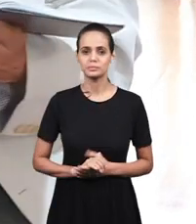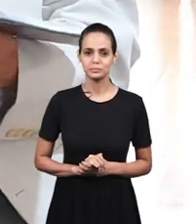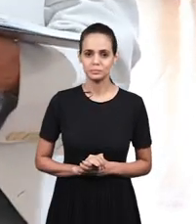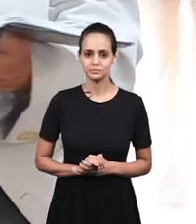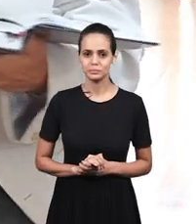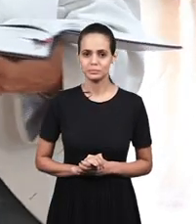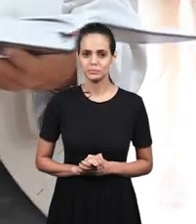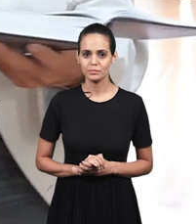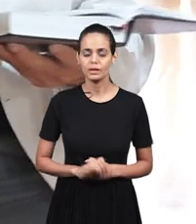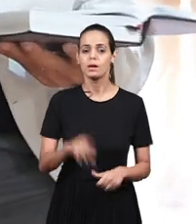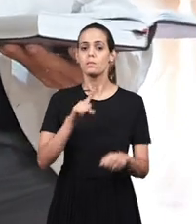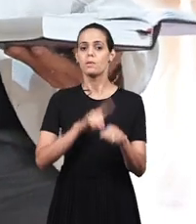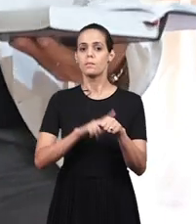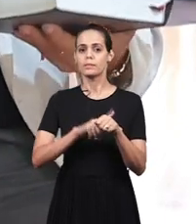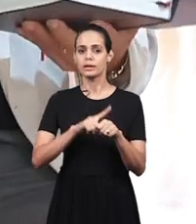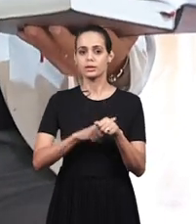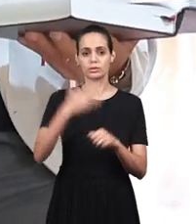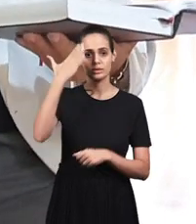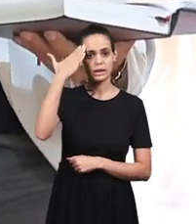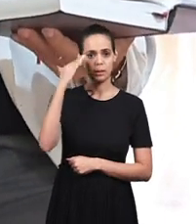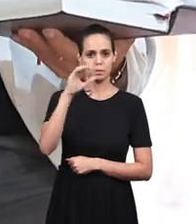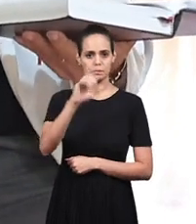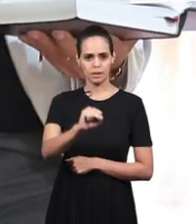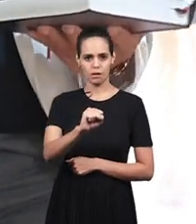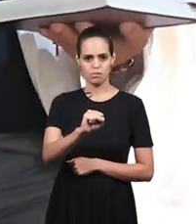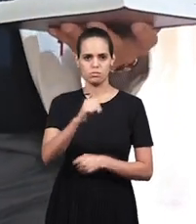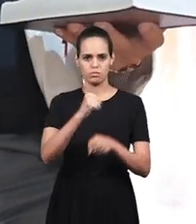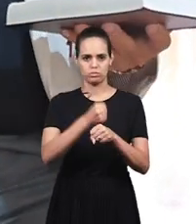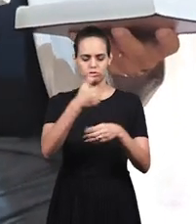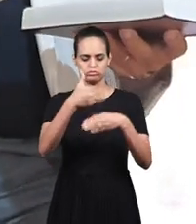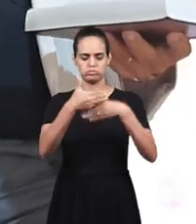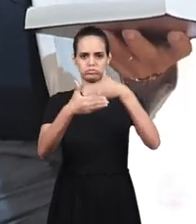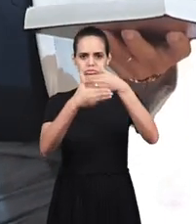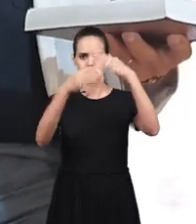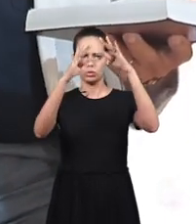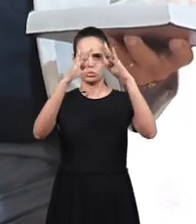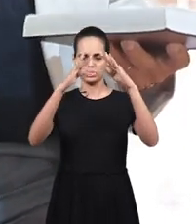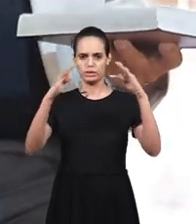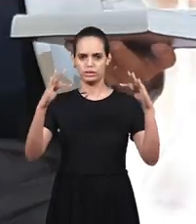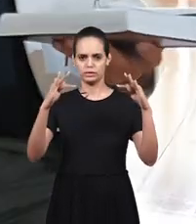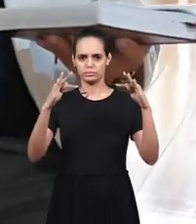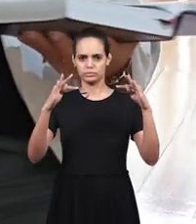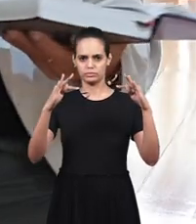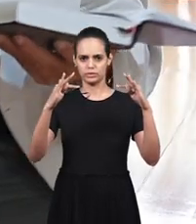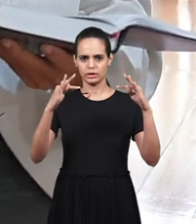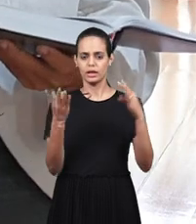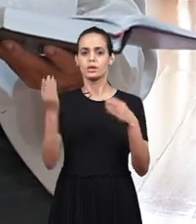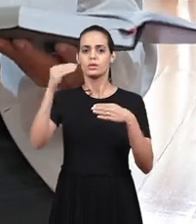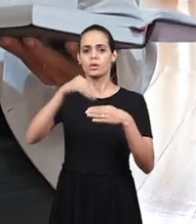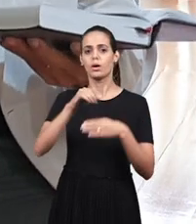лилия, да? Когда Соломон строит храм, он